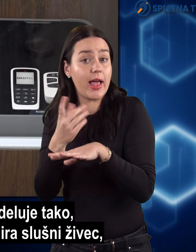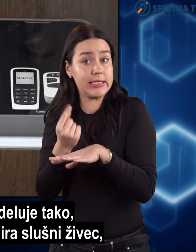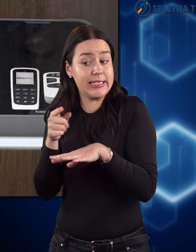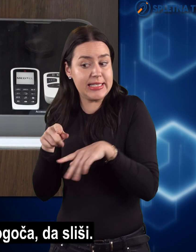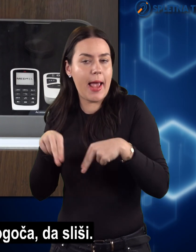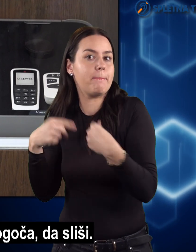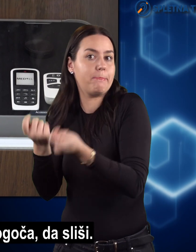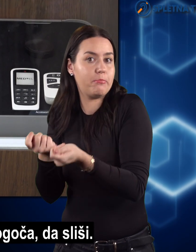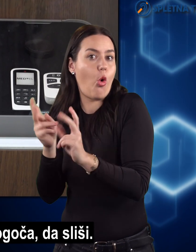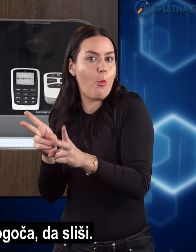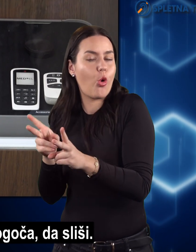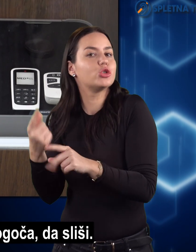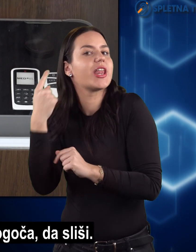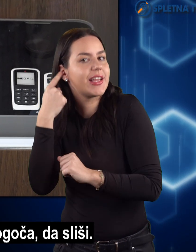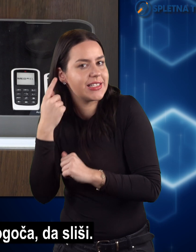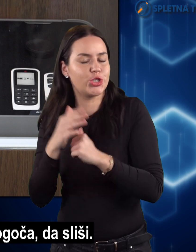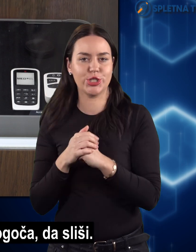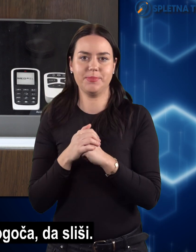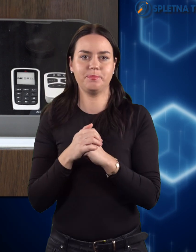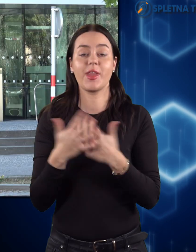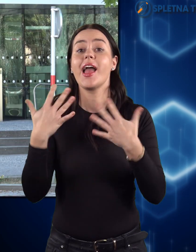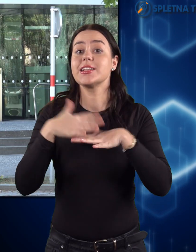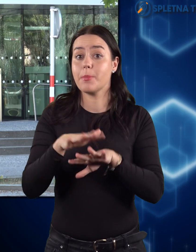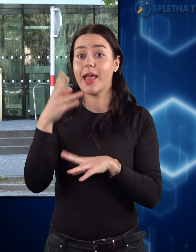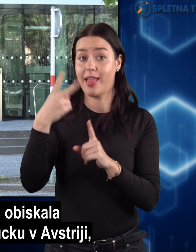živec, s čimer osebi omogoča, da sliši.